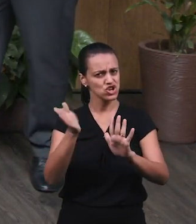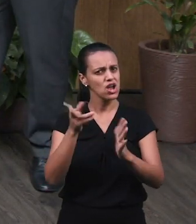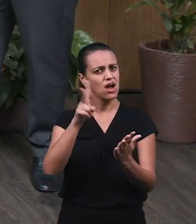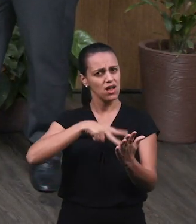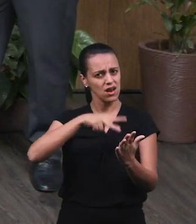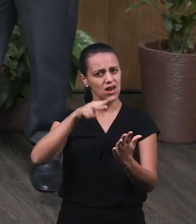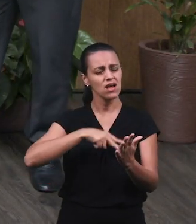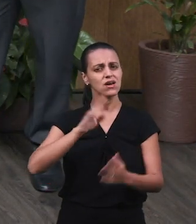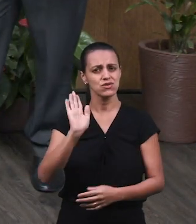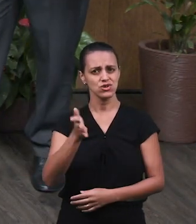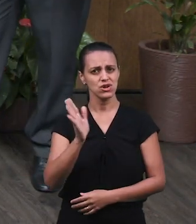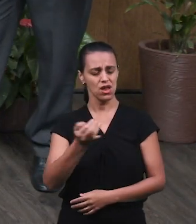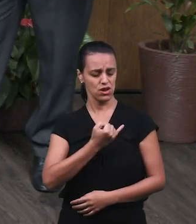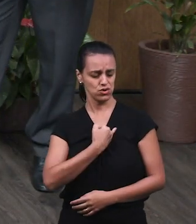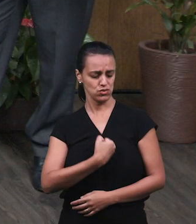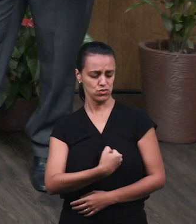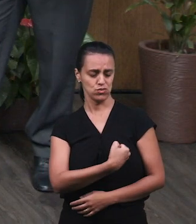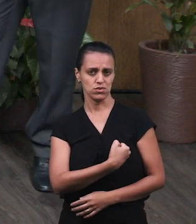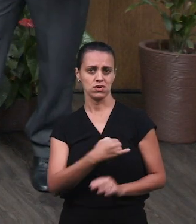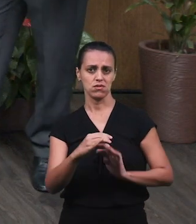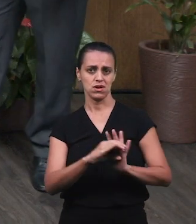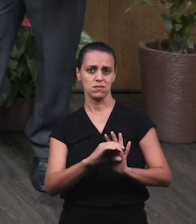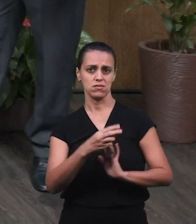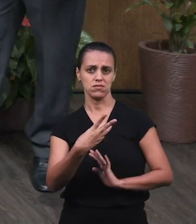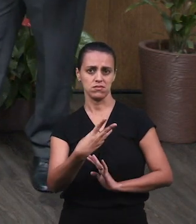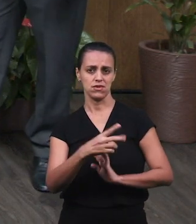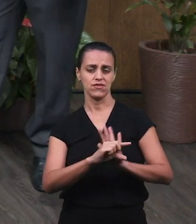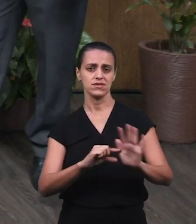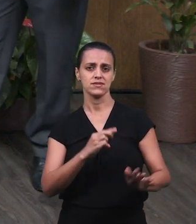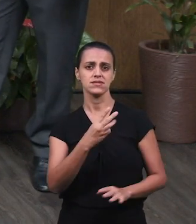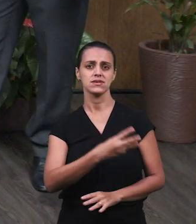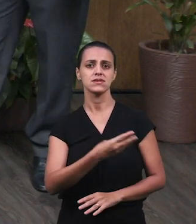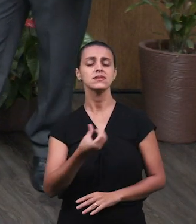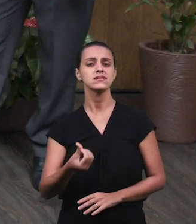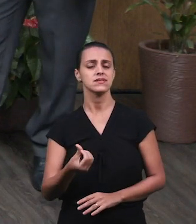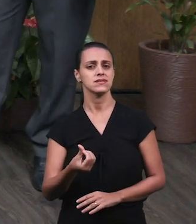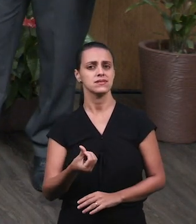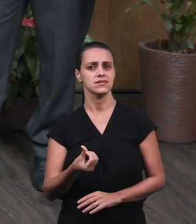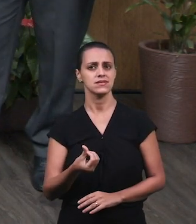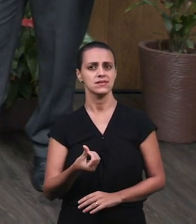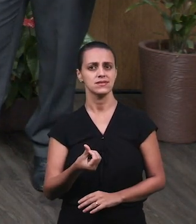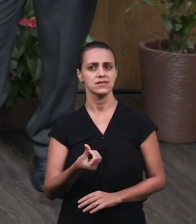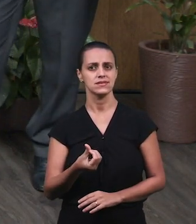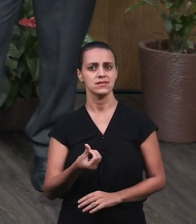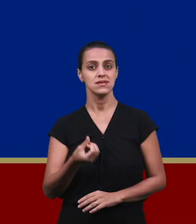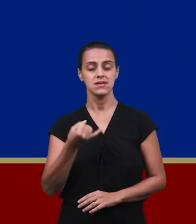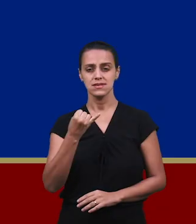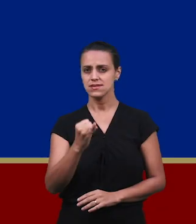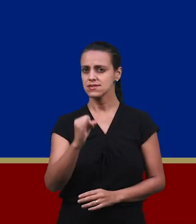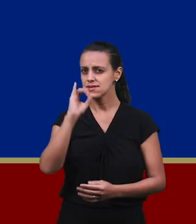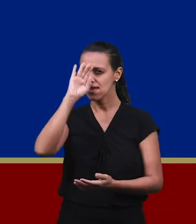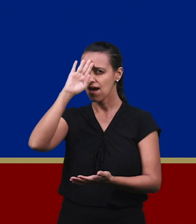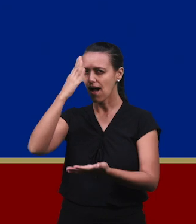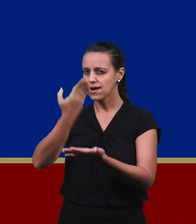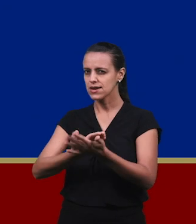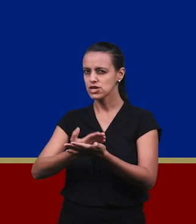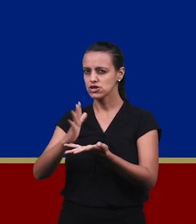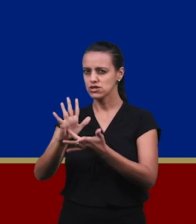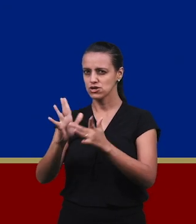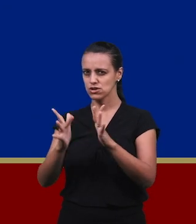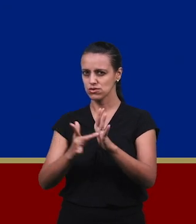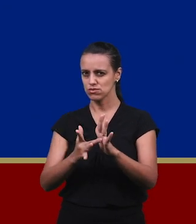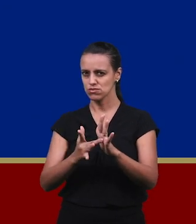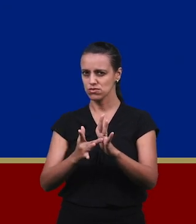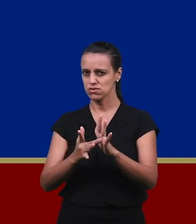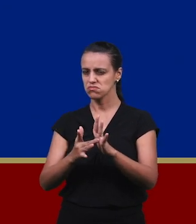3, 36, exactement. Aquele qui croit en Jésus, il marche dans le